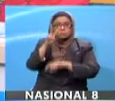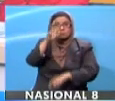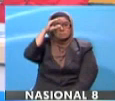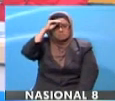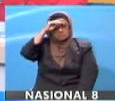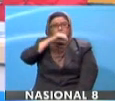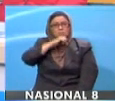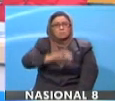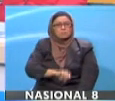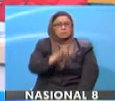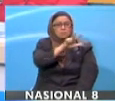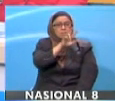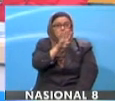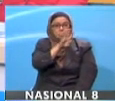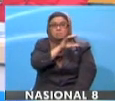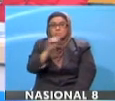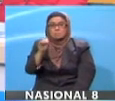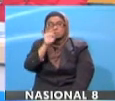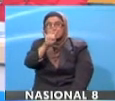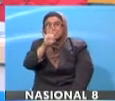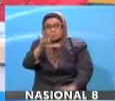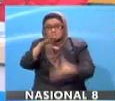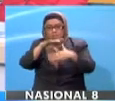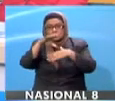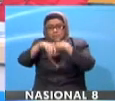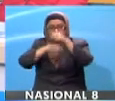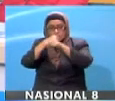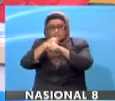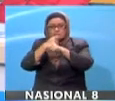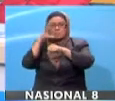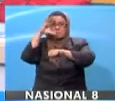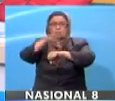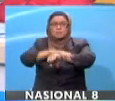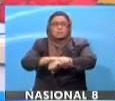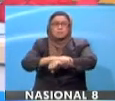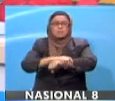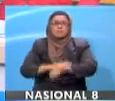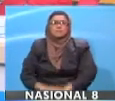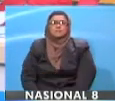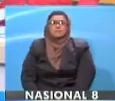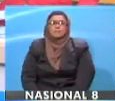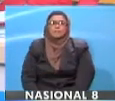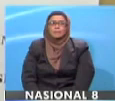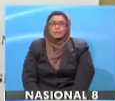masing-masing berumur 34 dan 45 tahun ditahan.